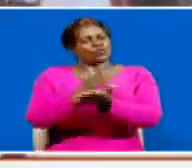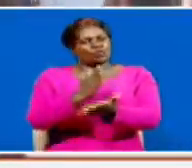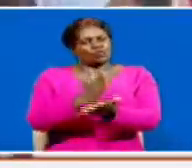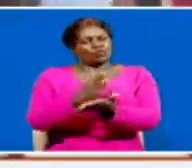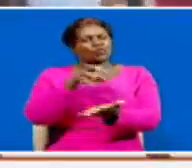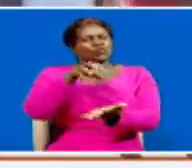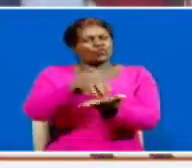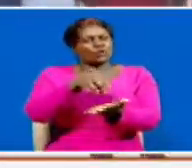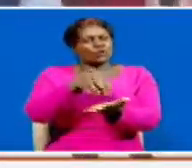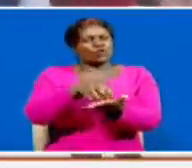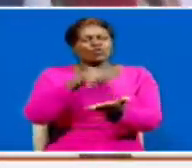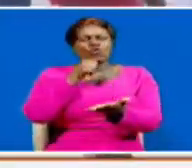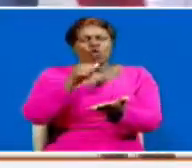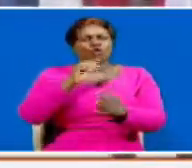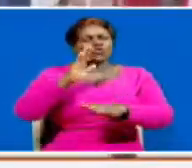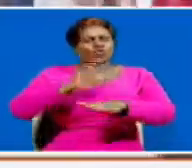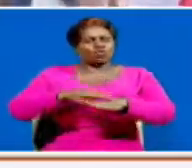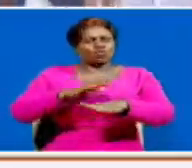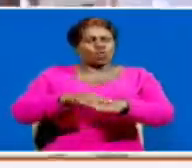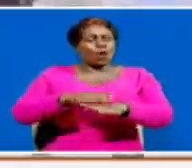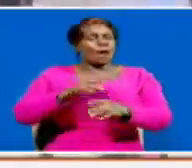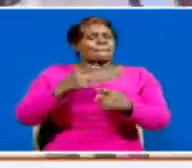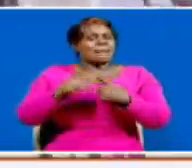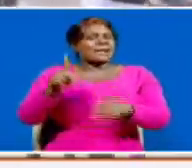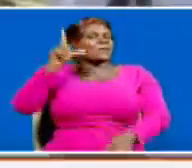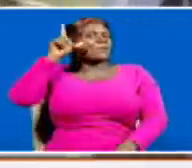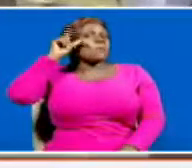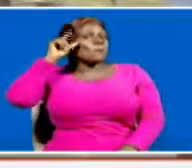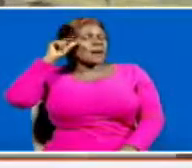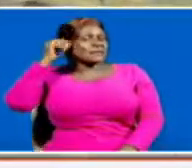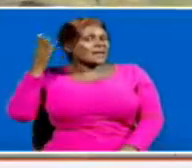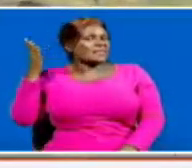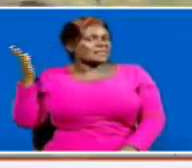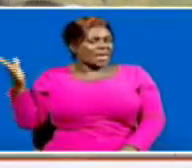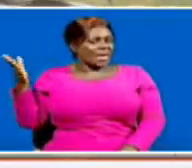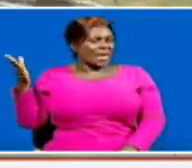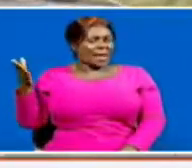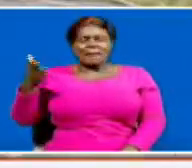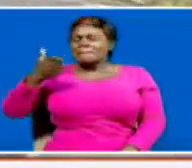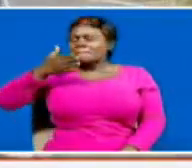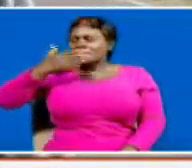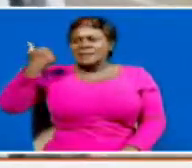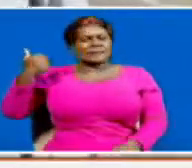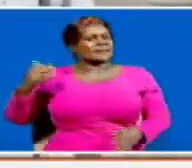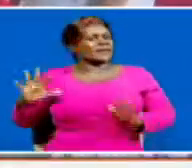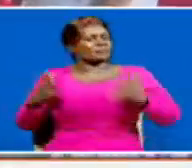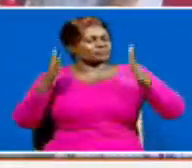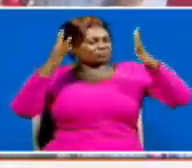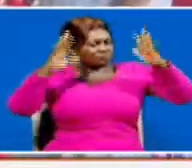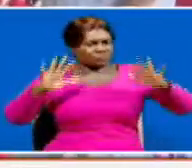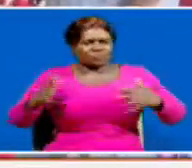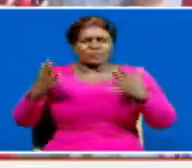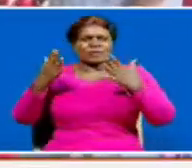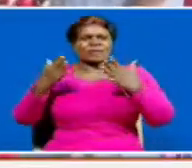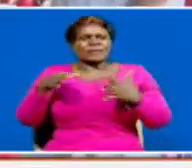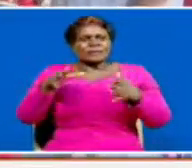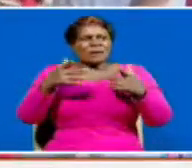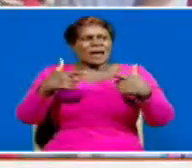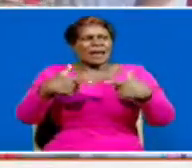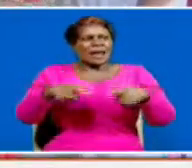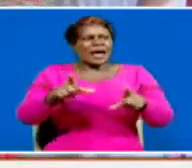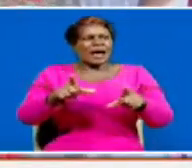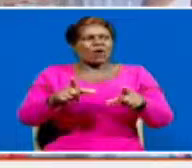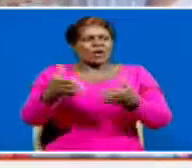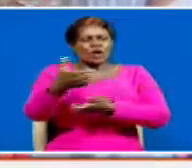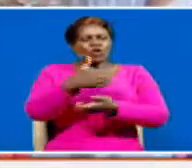the situation wasn't promising in the coastal city of Mombasa compared to the previous years, the residents did not allow the